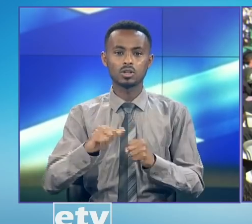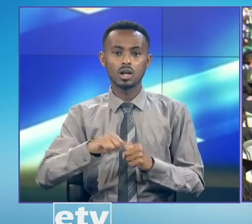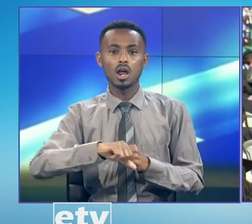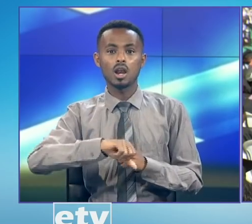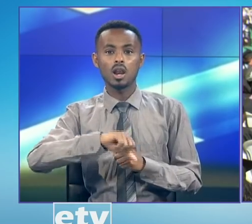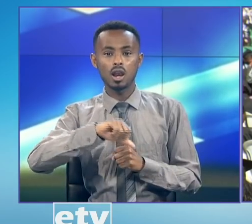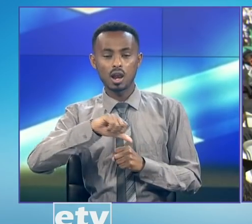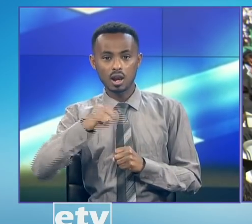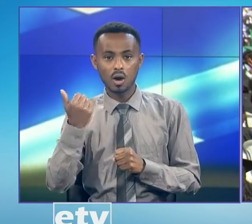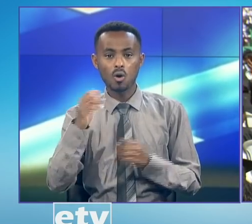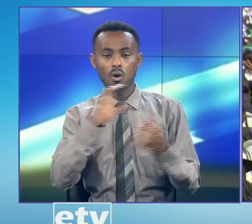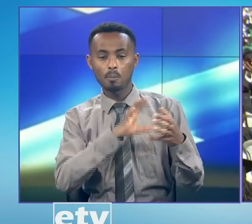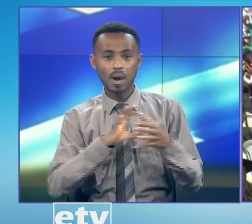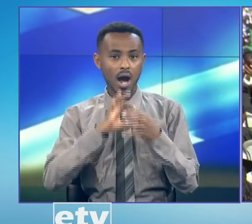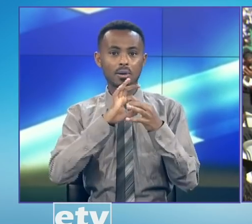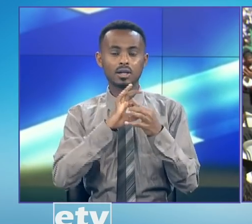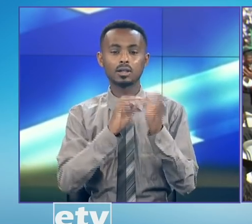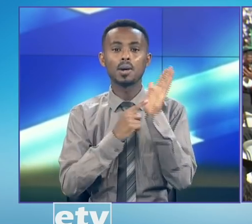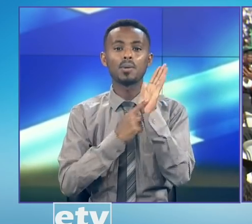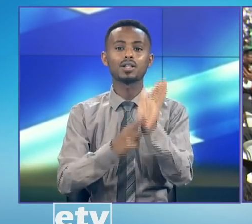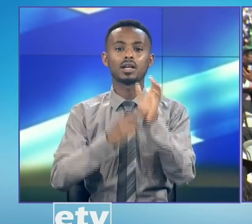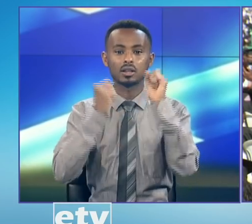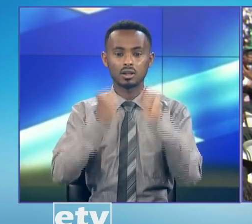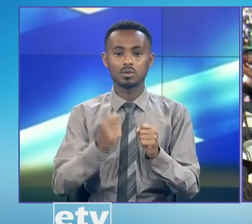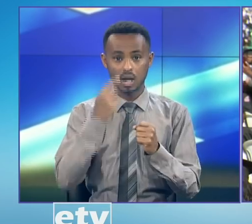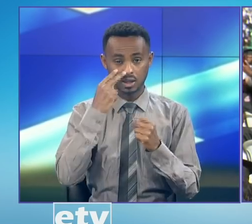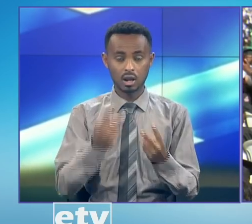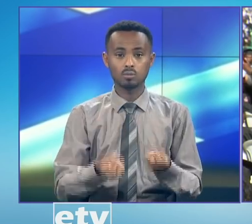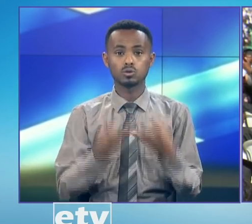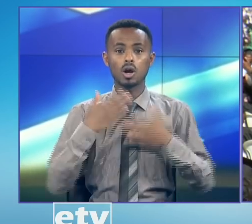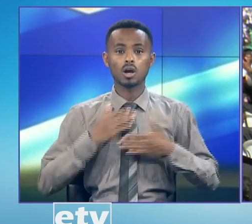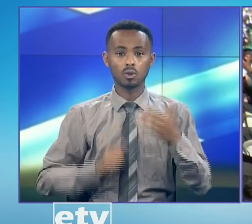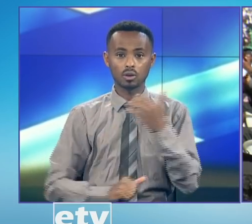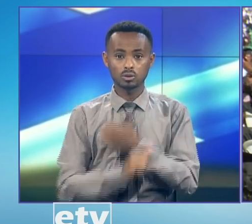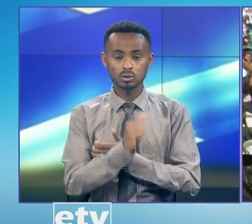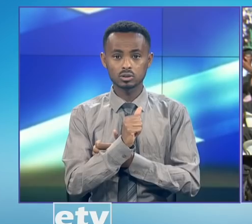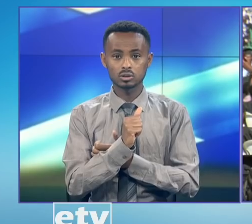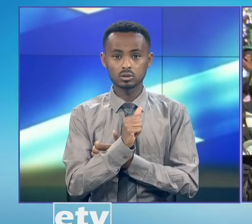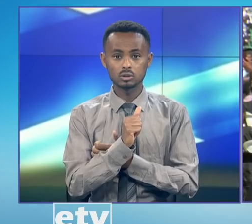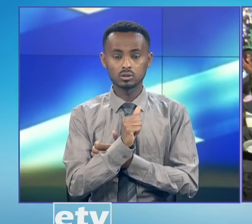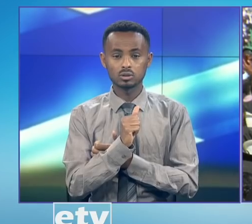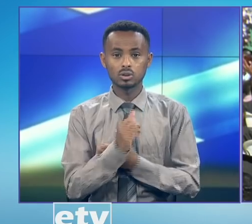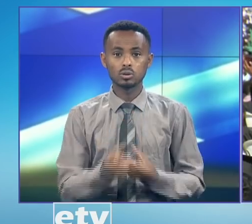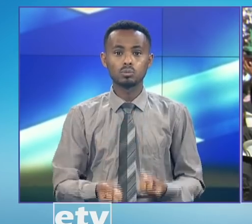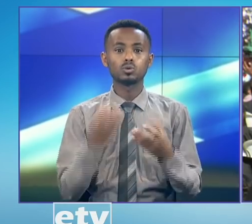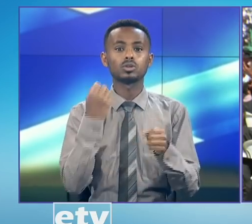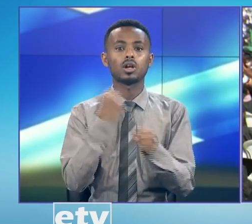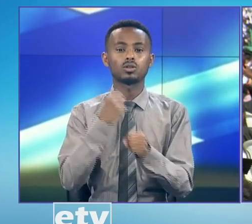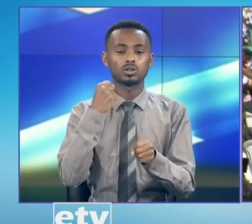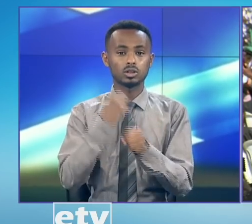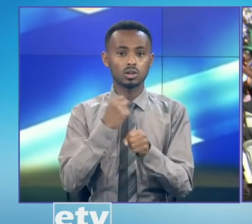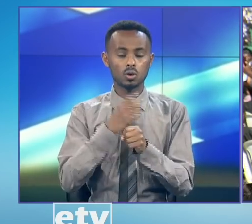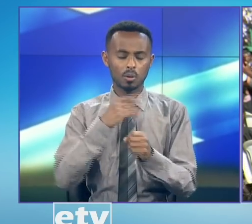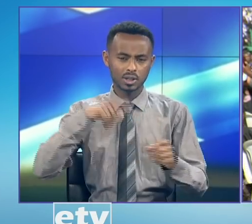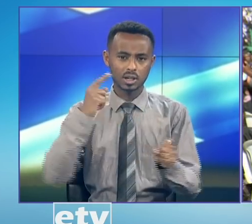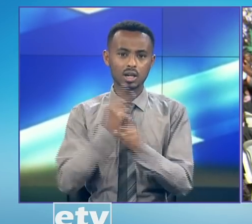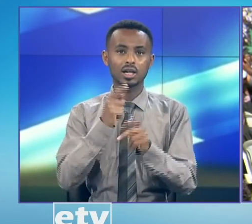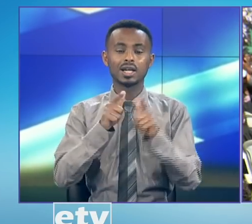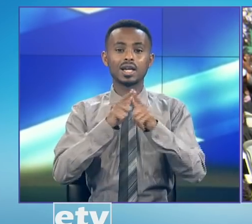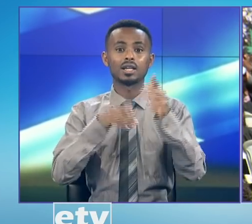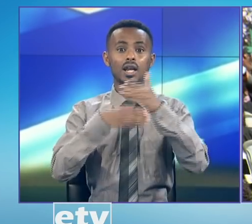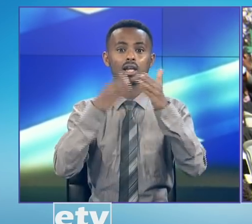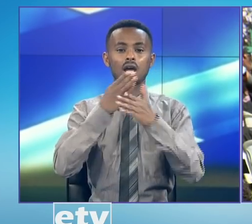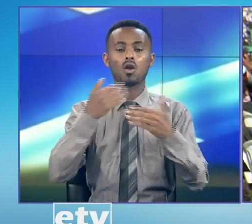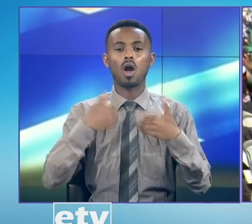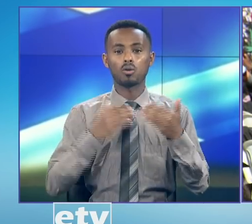ለሌላው ማህበረሰብ ማሳየት እንደሚችል አይተናል። ብዙ አካል ጉዳተኞች ብዙ ስራዎችን ሲሰሩና በትልቅ ደረጃም ያሉ